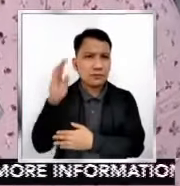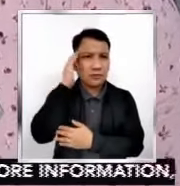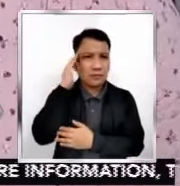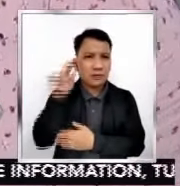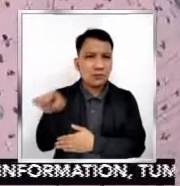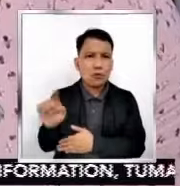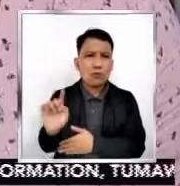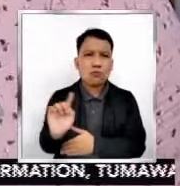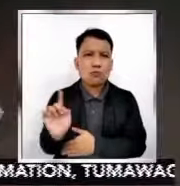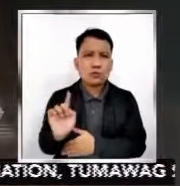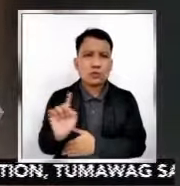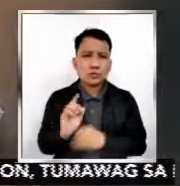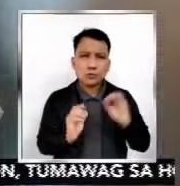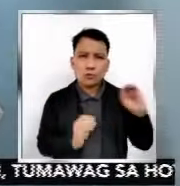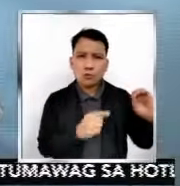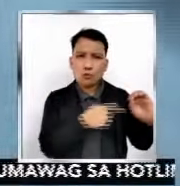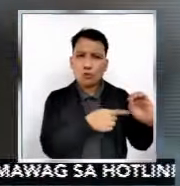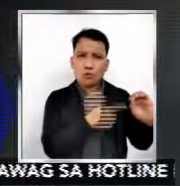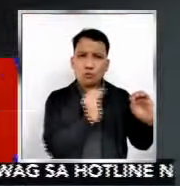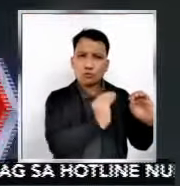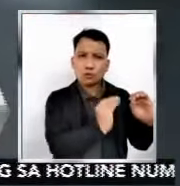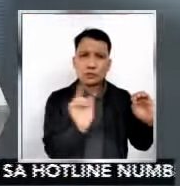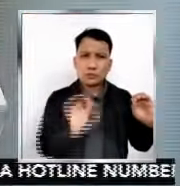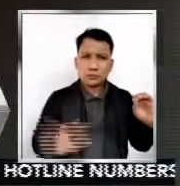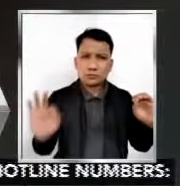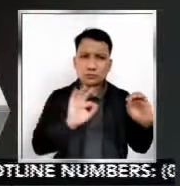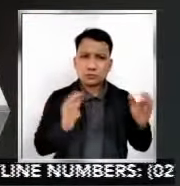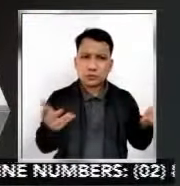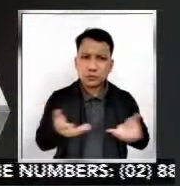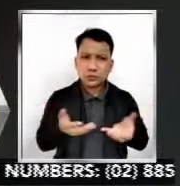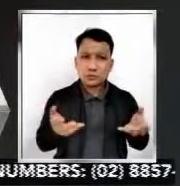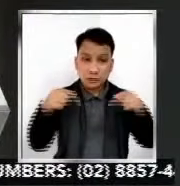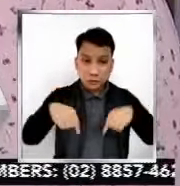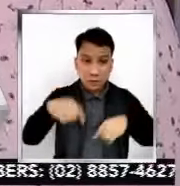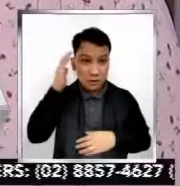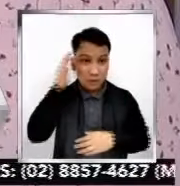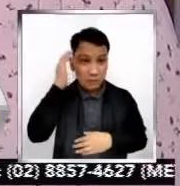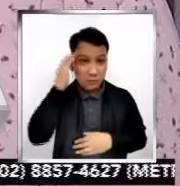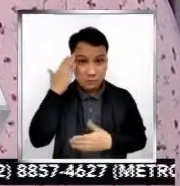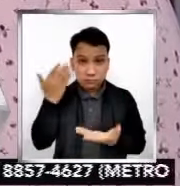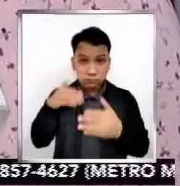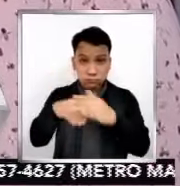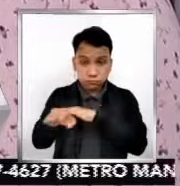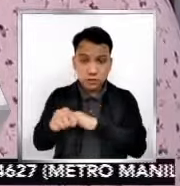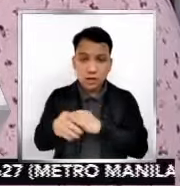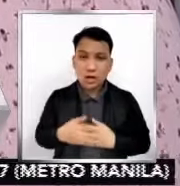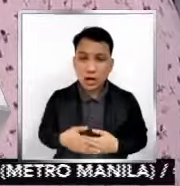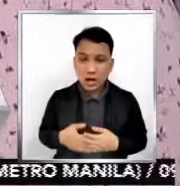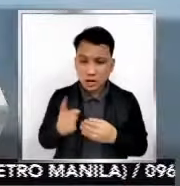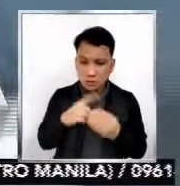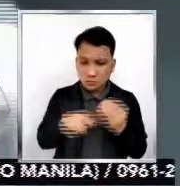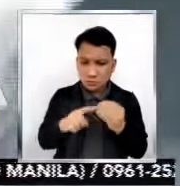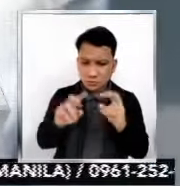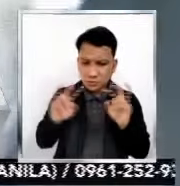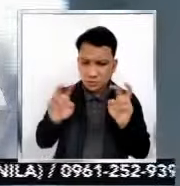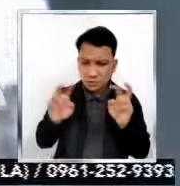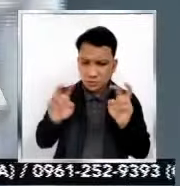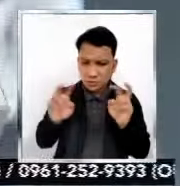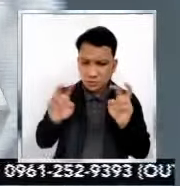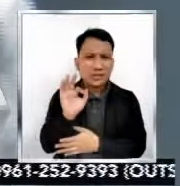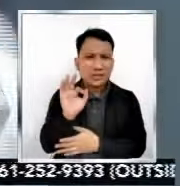may-ari o meron kang kakilala dito sa loob para makapasok ka. Meron silang 94 na bookings.